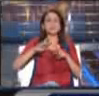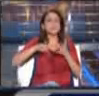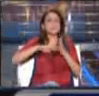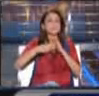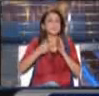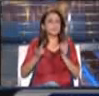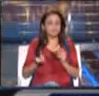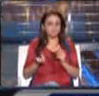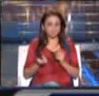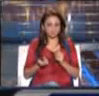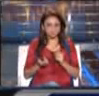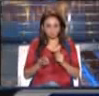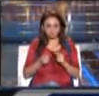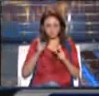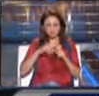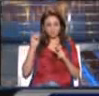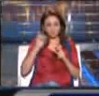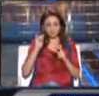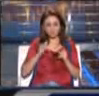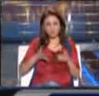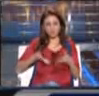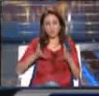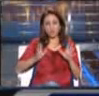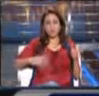نادر حاجه مهمه جدا. ايه؟ بل ماتش الكوره